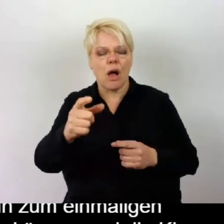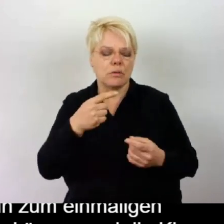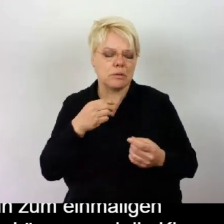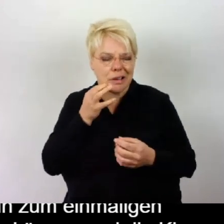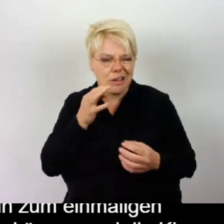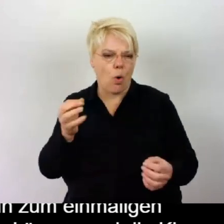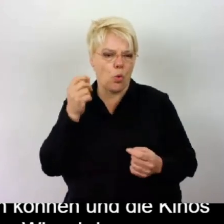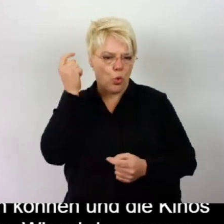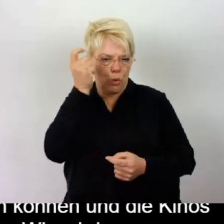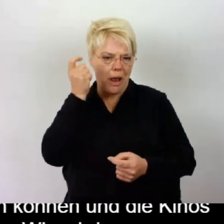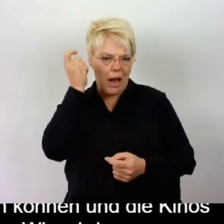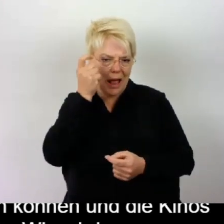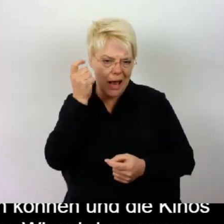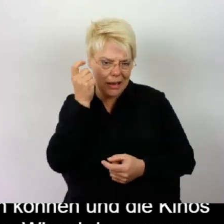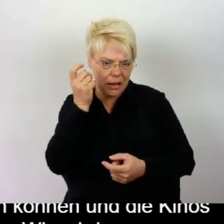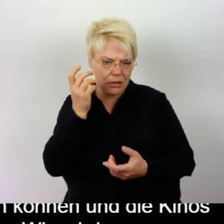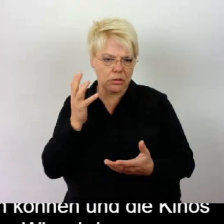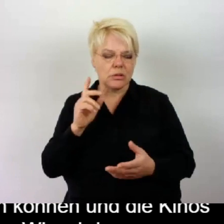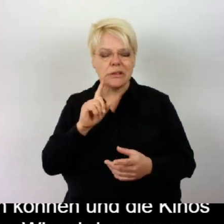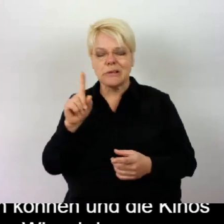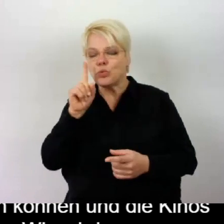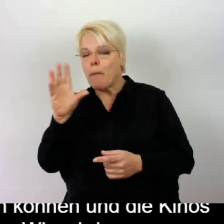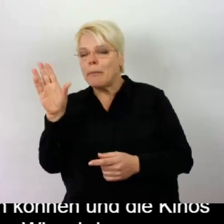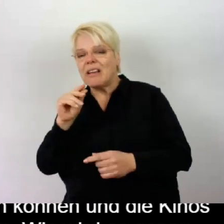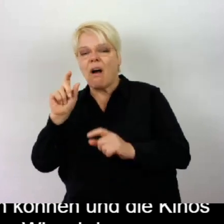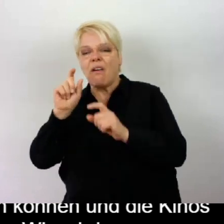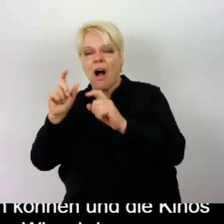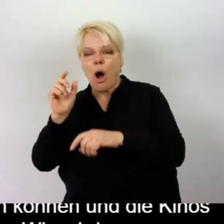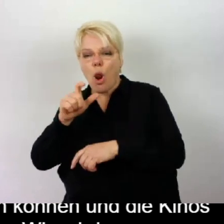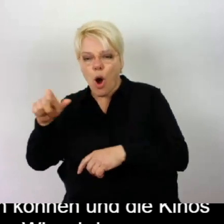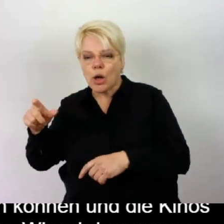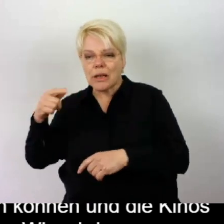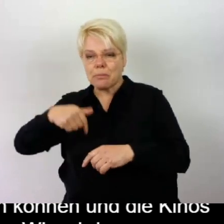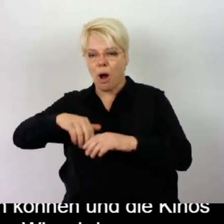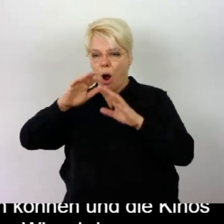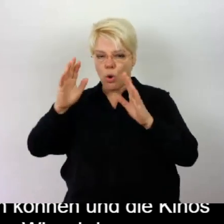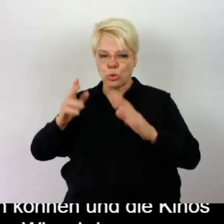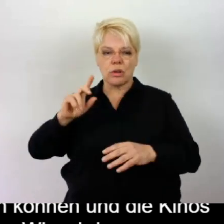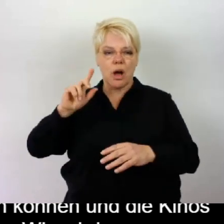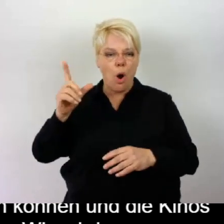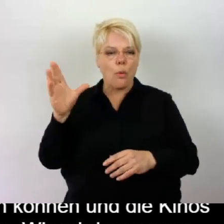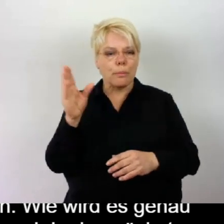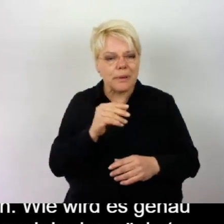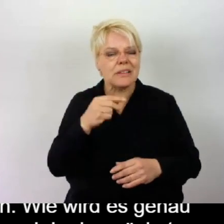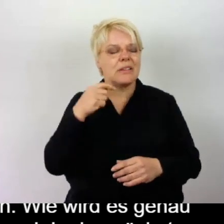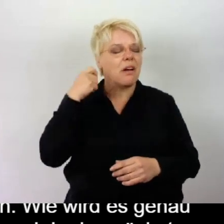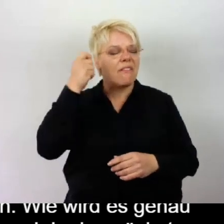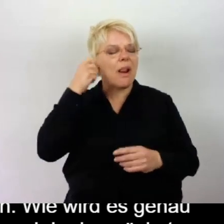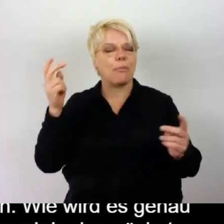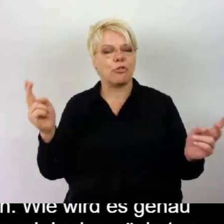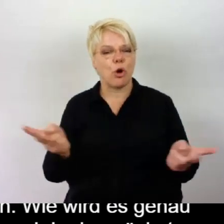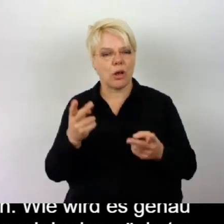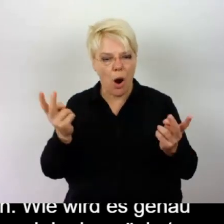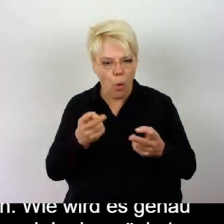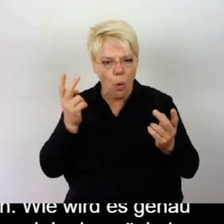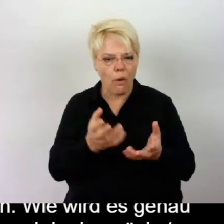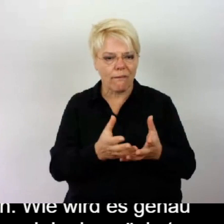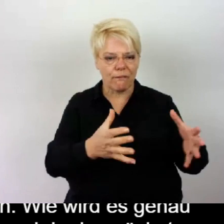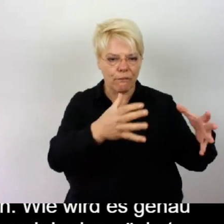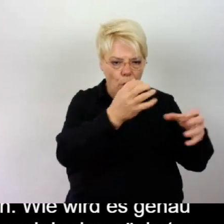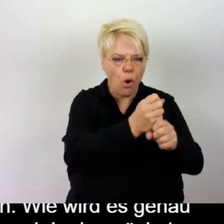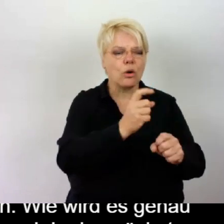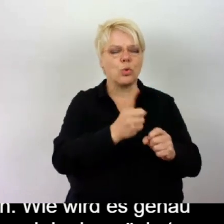Herausforderungen, nicht nur jetzt in dem geschlossenen Zustand, vor allem die Herausforderungen, die dann kommen, wenn die Kinos wieder geöffnet werden